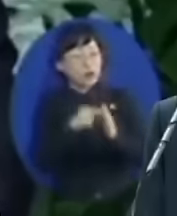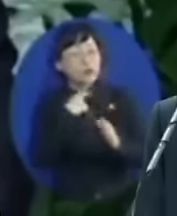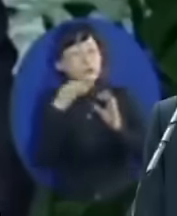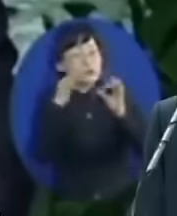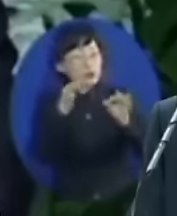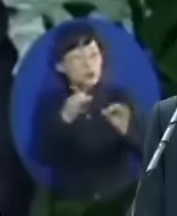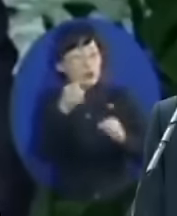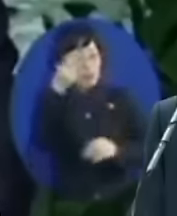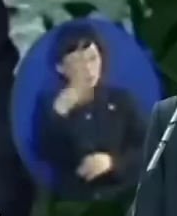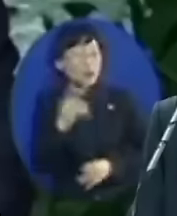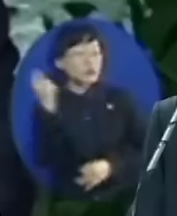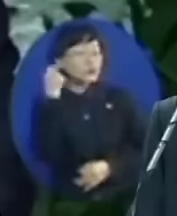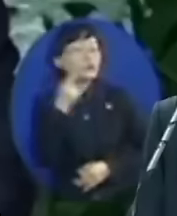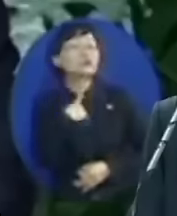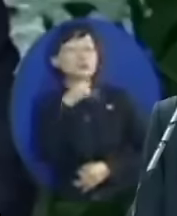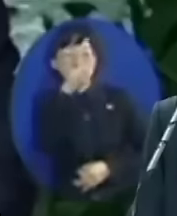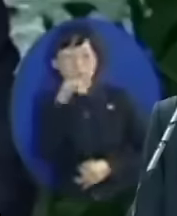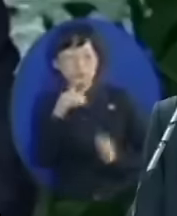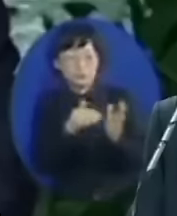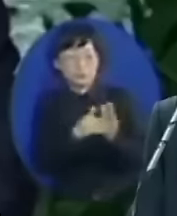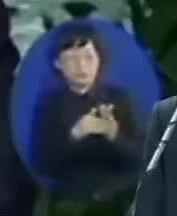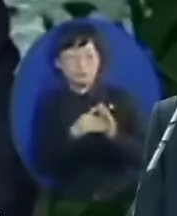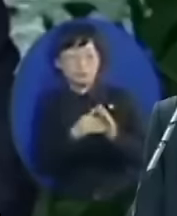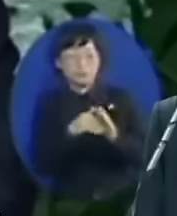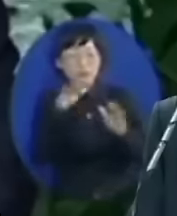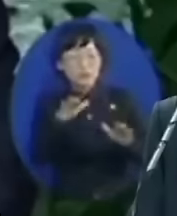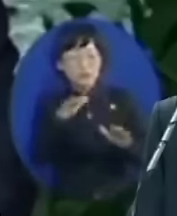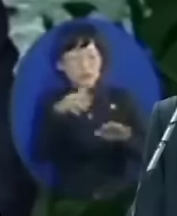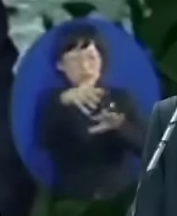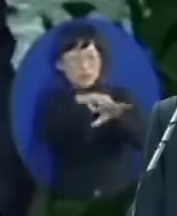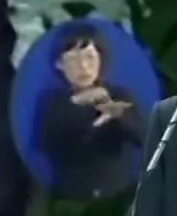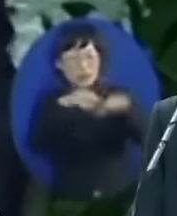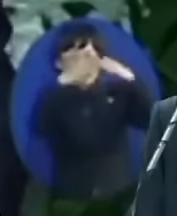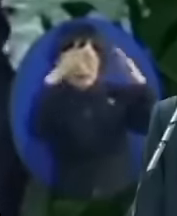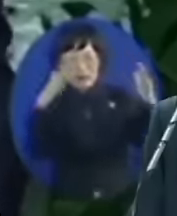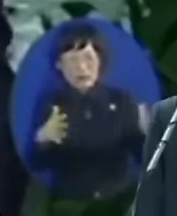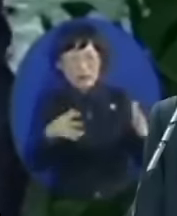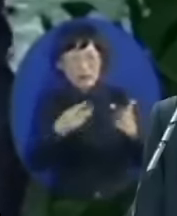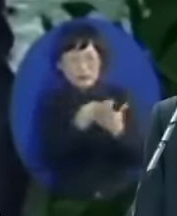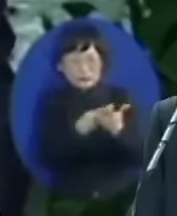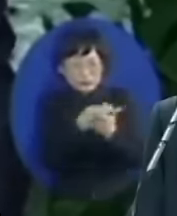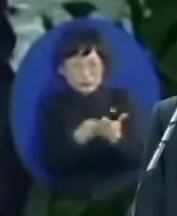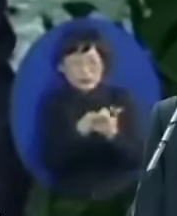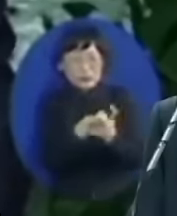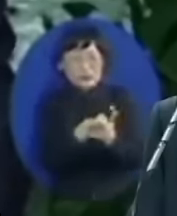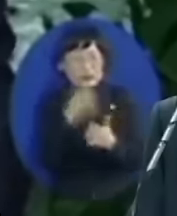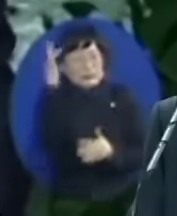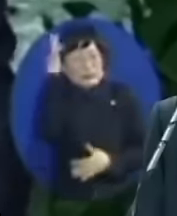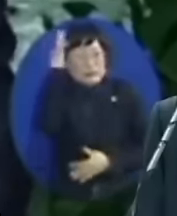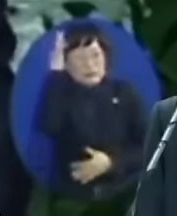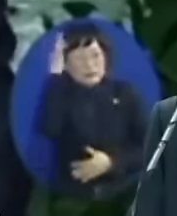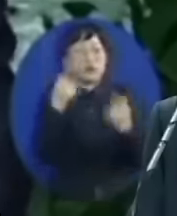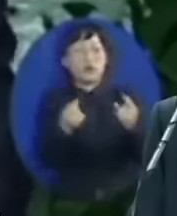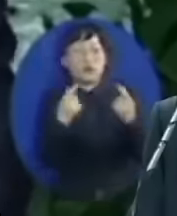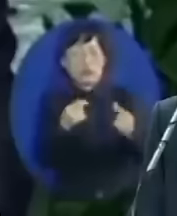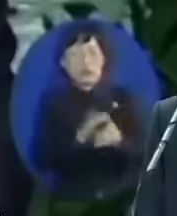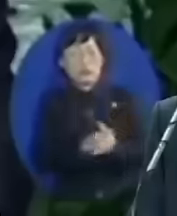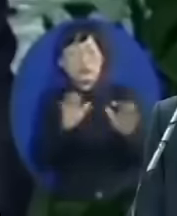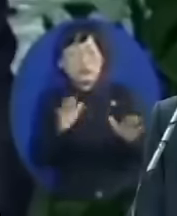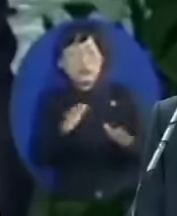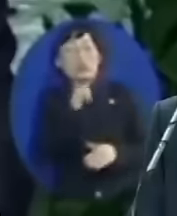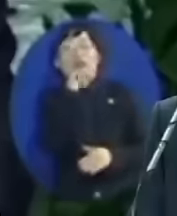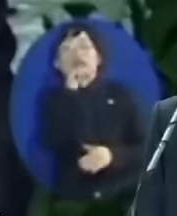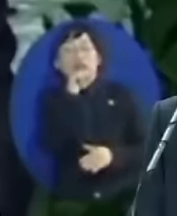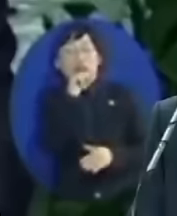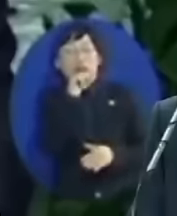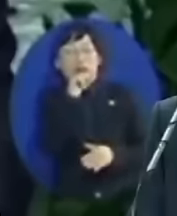치고 가마니를 깔고 처참한 상황입니다. 지금 제가 돌이켜보면 아주 몸서리칩니다. 완전히 가난이 철철